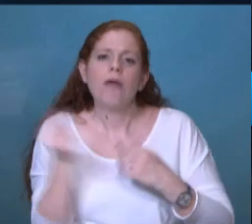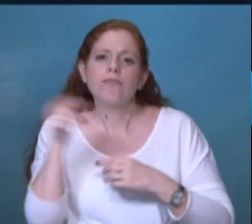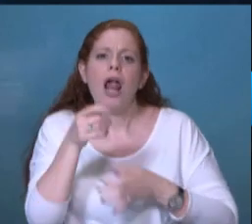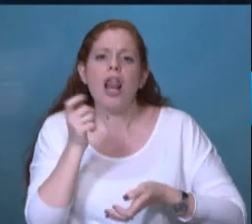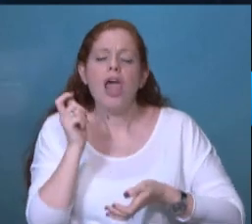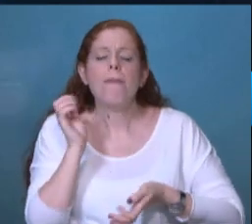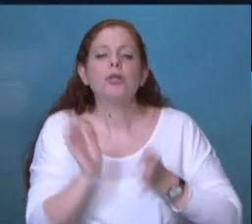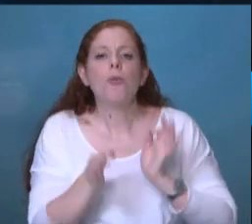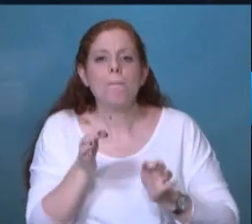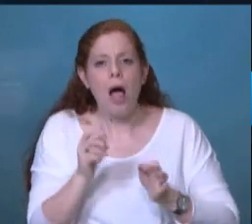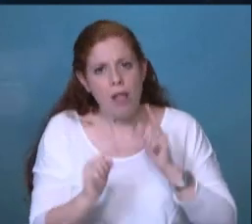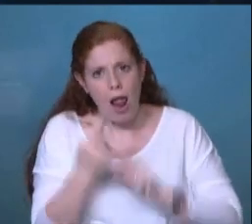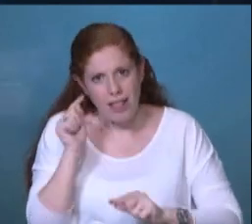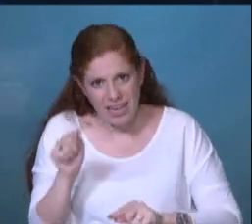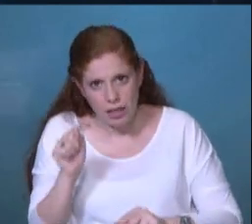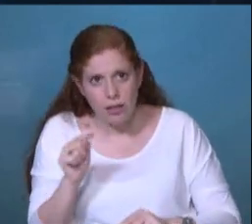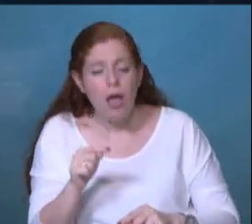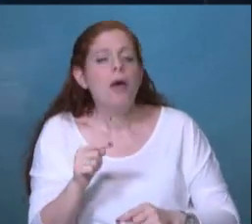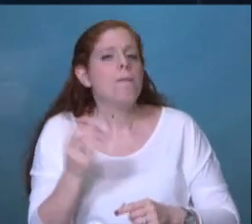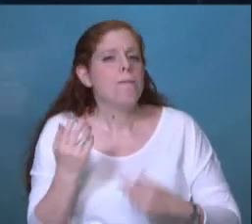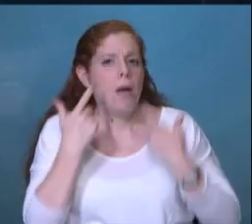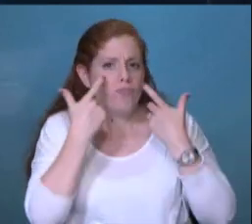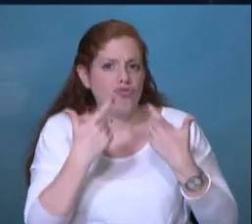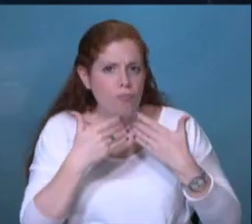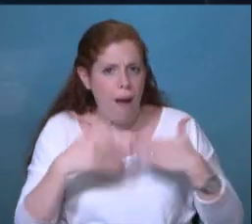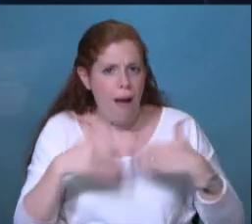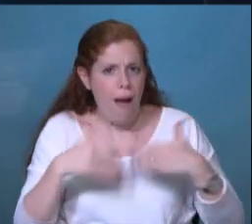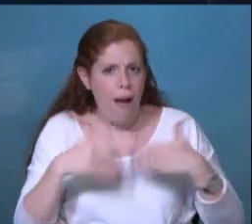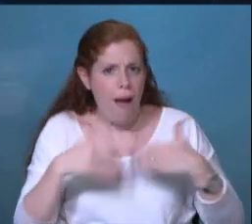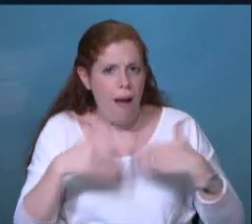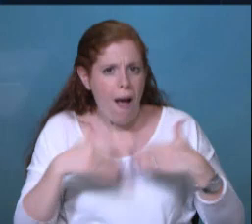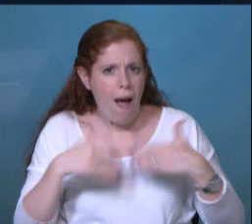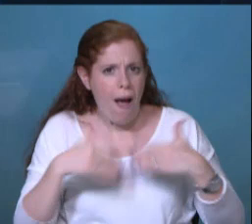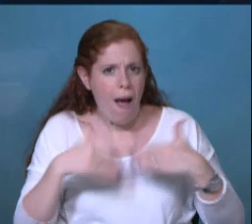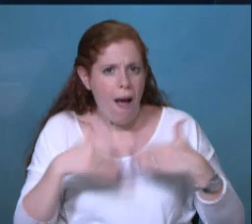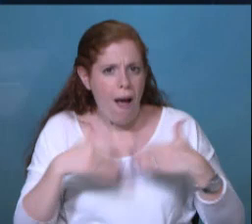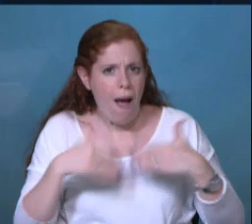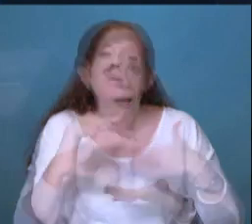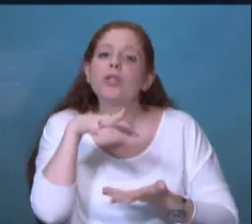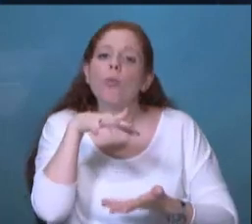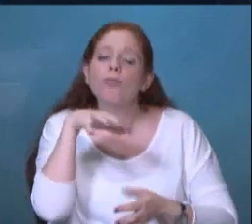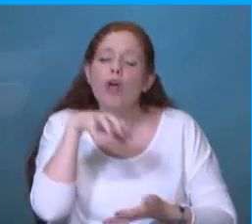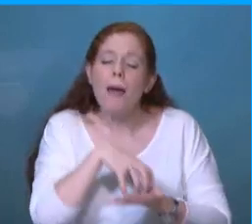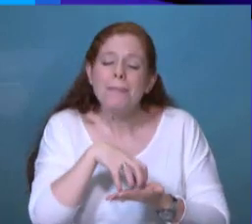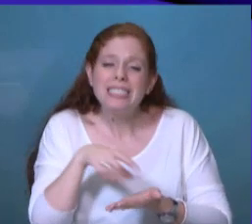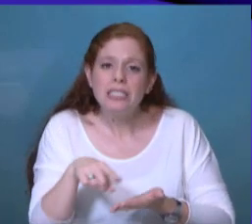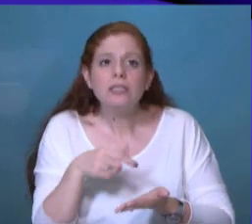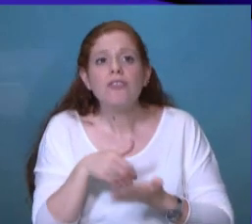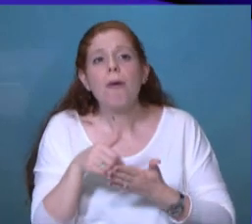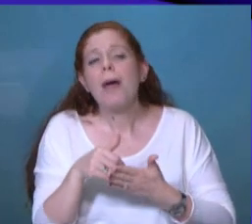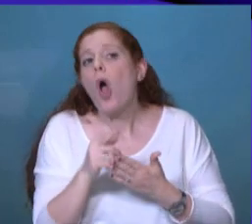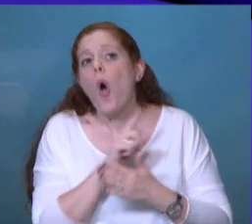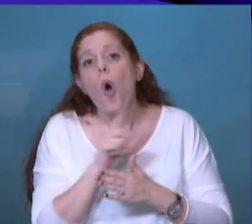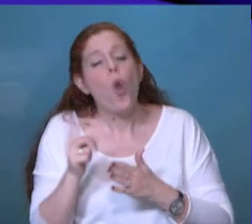על התקרית. ממשמר הגבול נמסר בתגובה, המקרה התרחש בתוך תחומי הבסיס, ובמהלכו לא